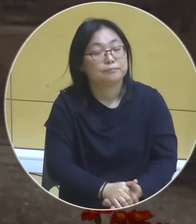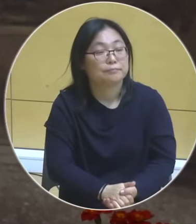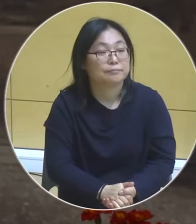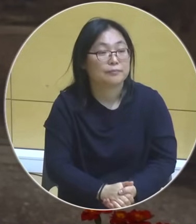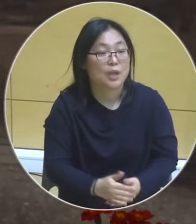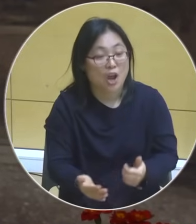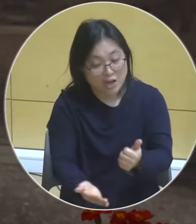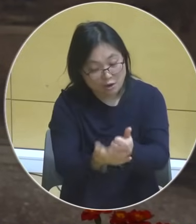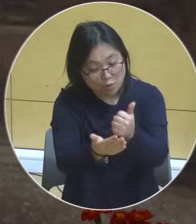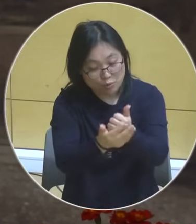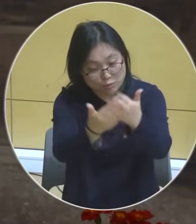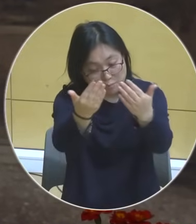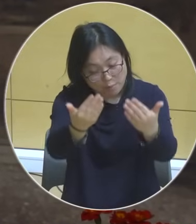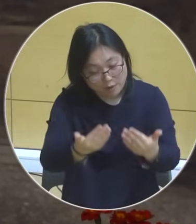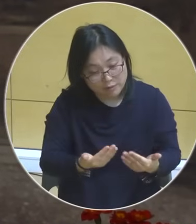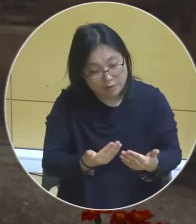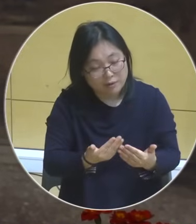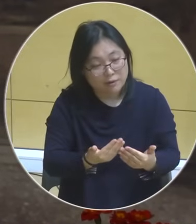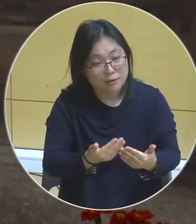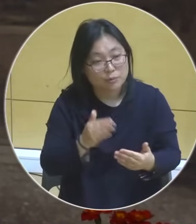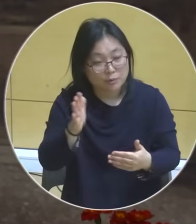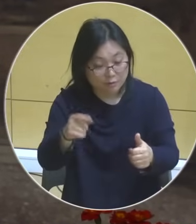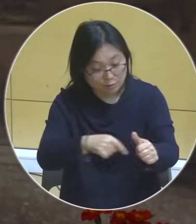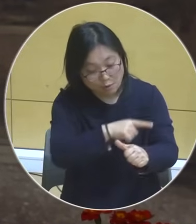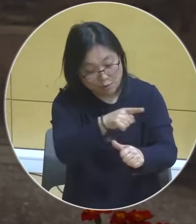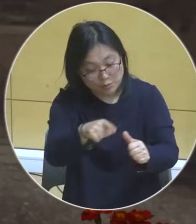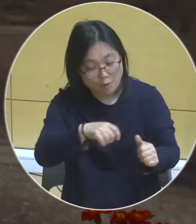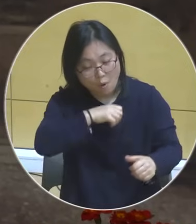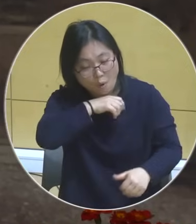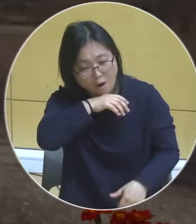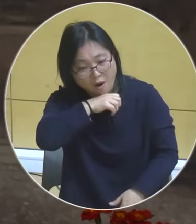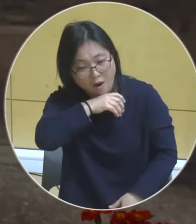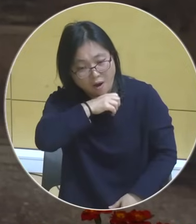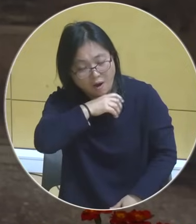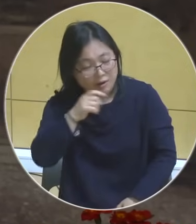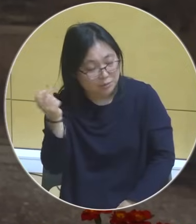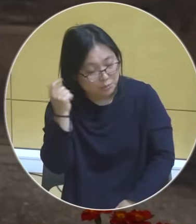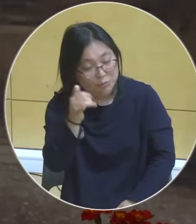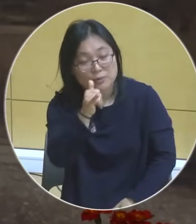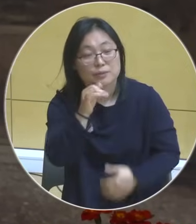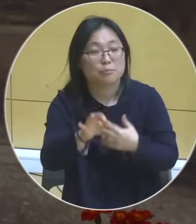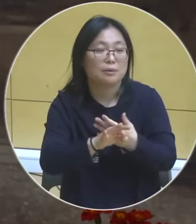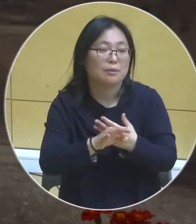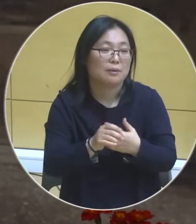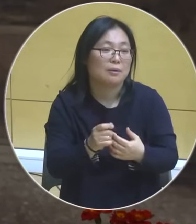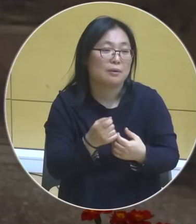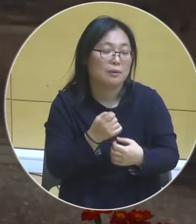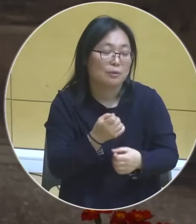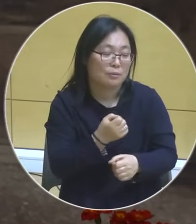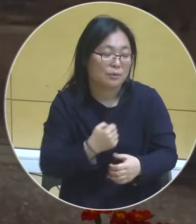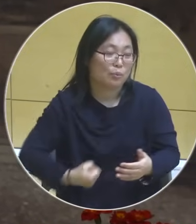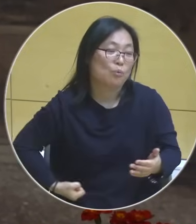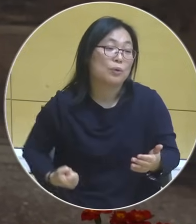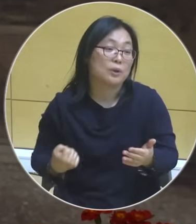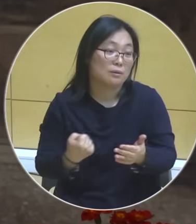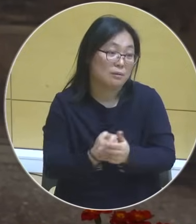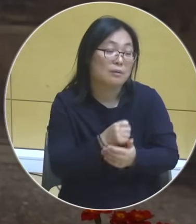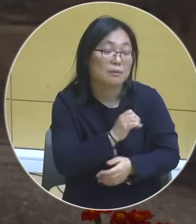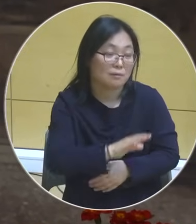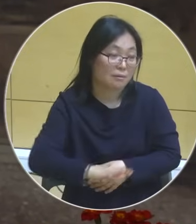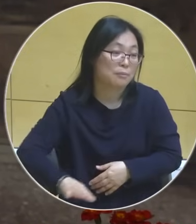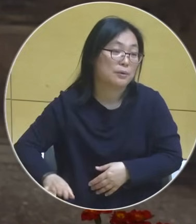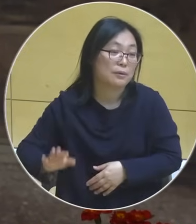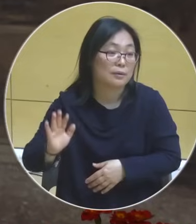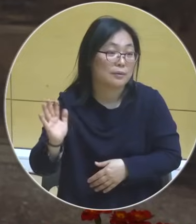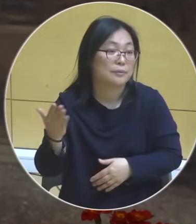격려를 받아도 마땅할 상황 속에서 원망과 불평을 듣고 있으면 더 이상 할 수 있는 용기를 잃어버리게